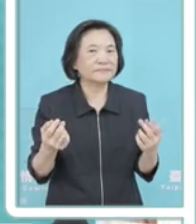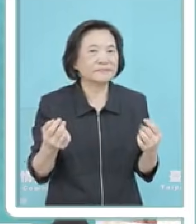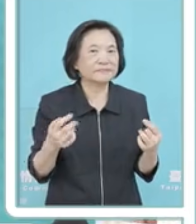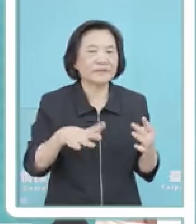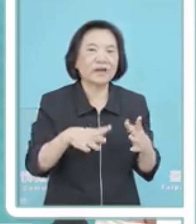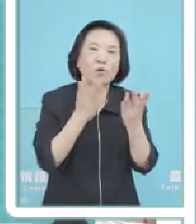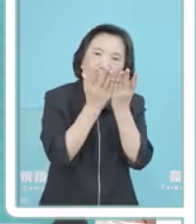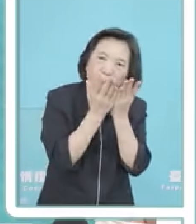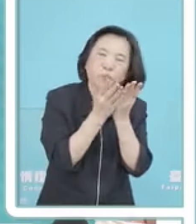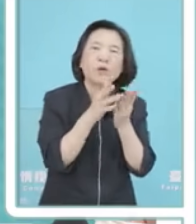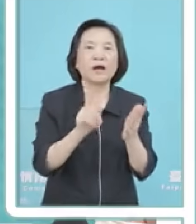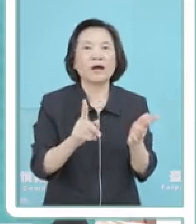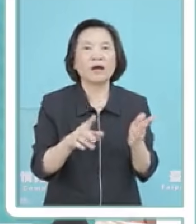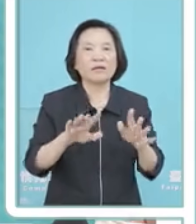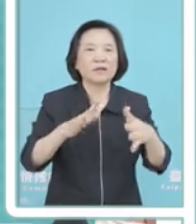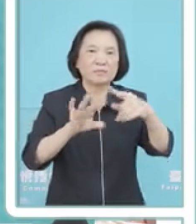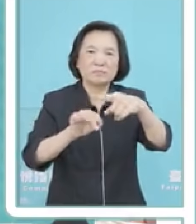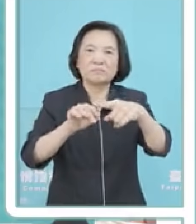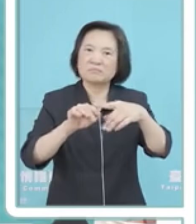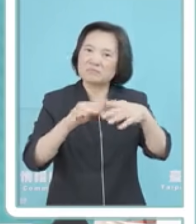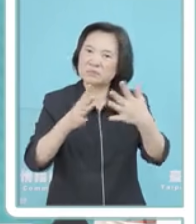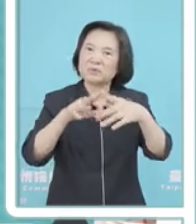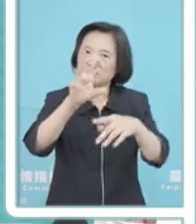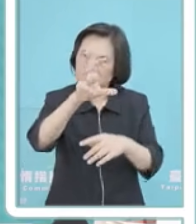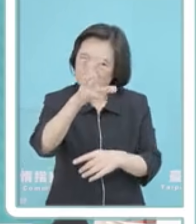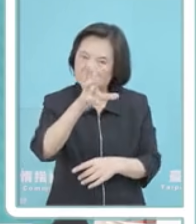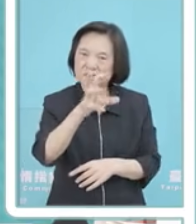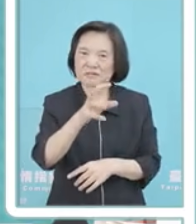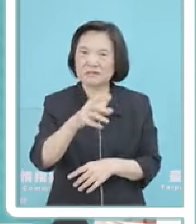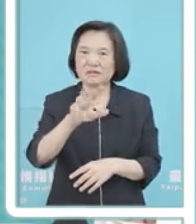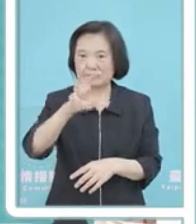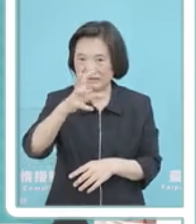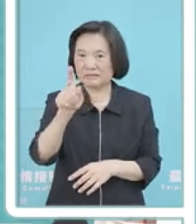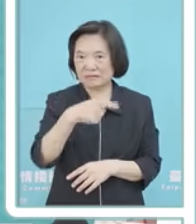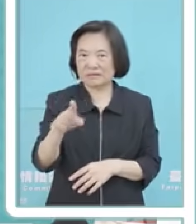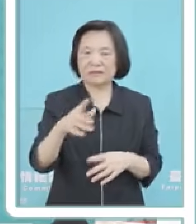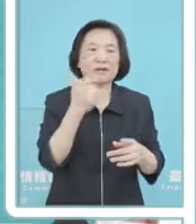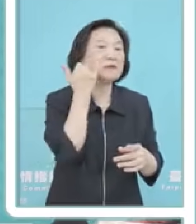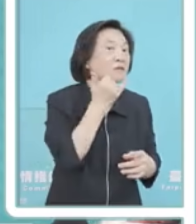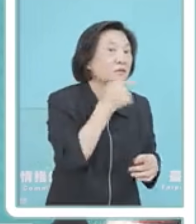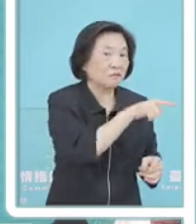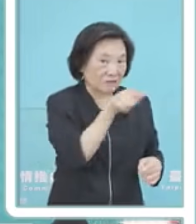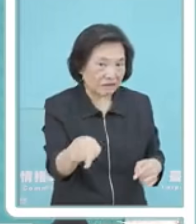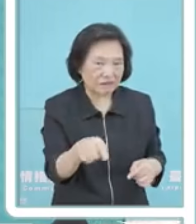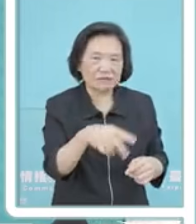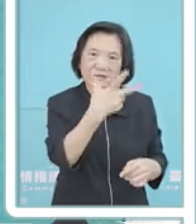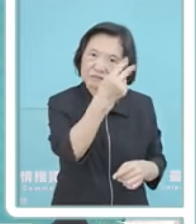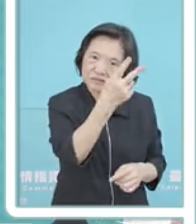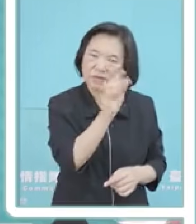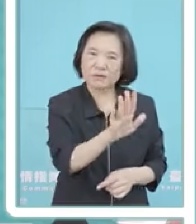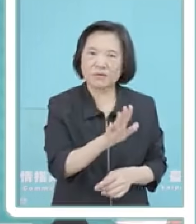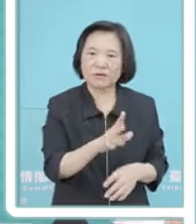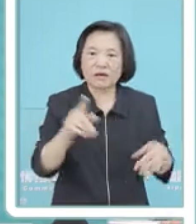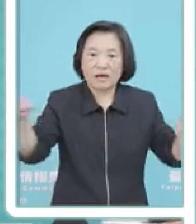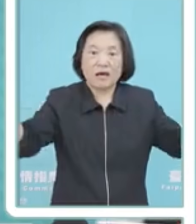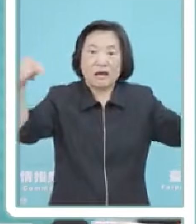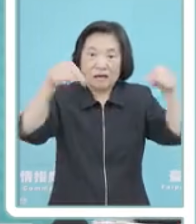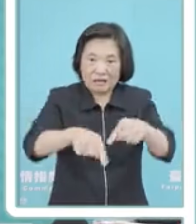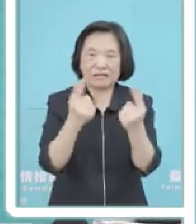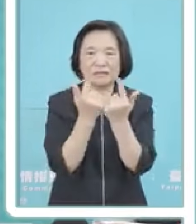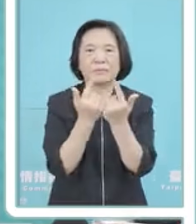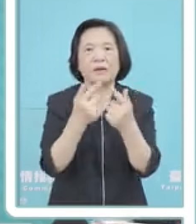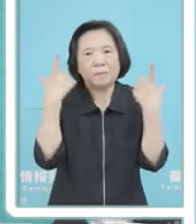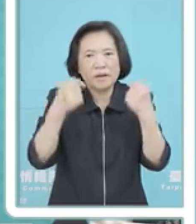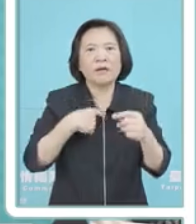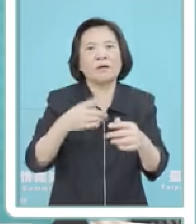来上学的，大概是80万人。然后从基隆进来大概7万多啊，所以这本来就是一